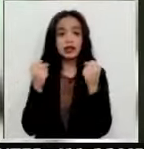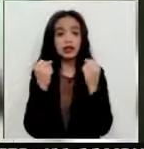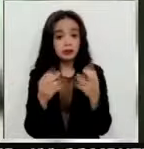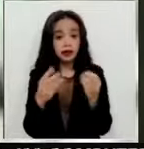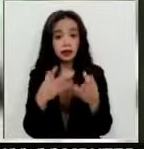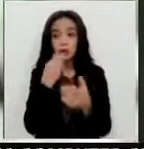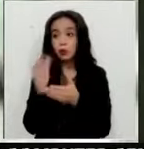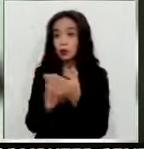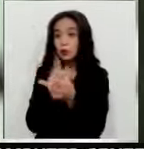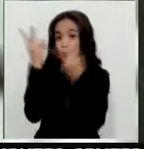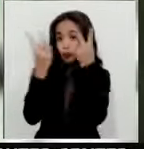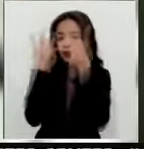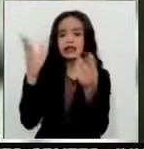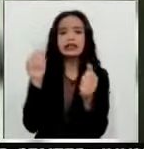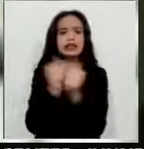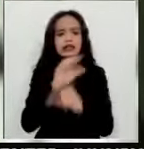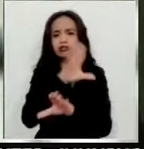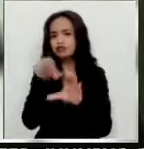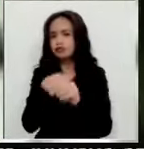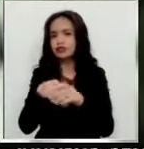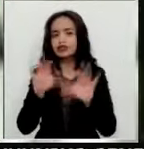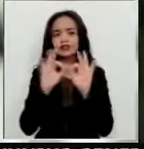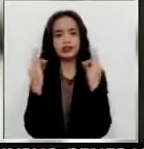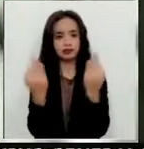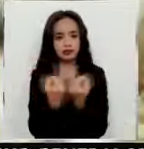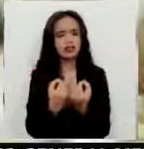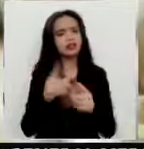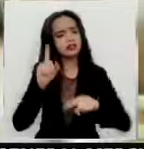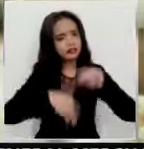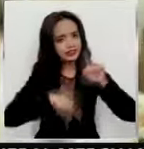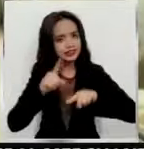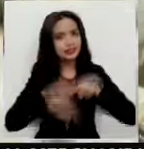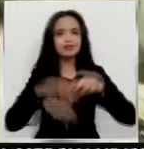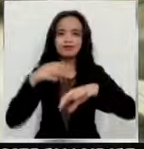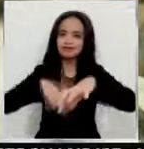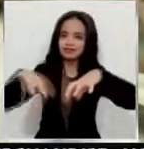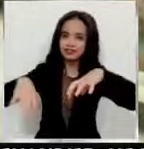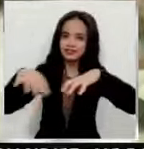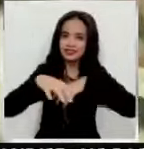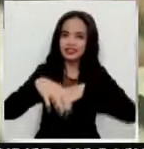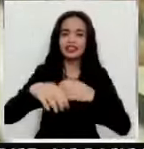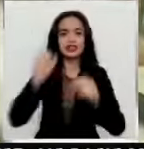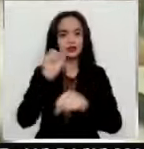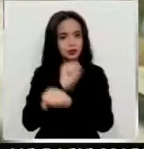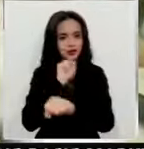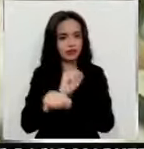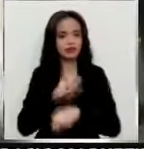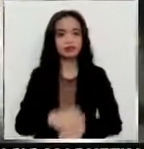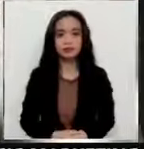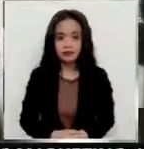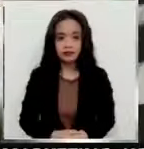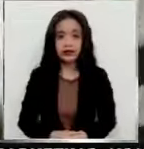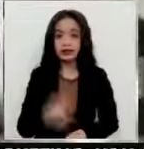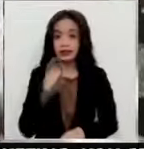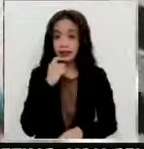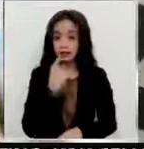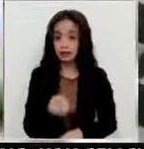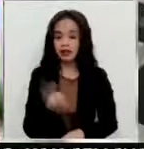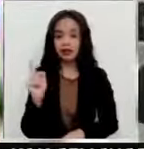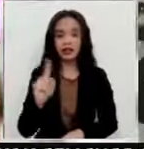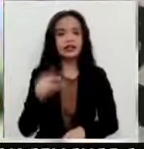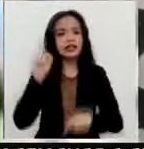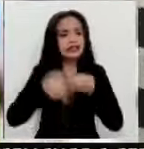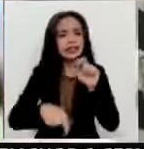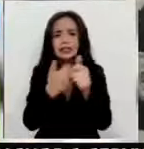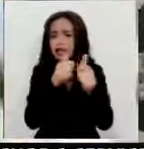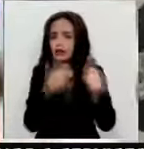ay kasama ang buong pamilya, kabarkada, kapitbahay at mga katrabaho. Ilan sa amin nakausap, hindi maiwasang